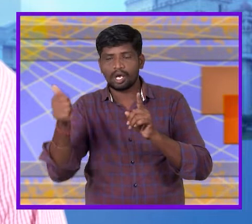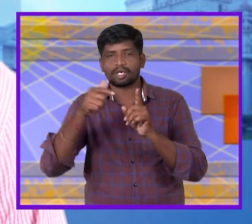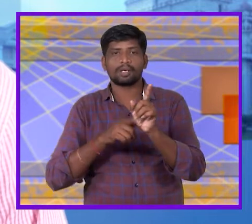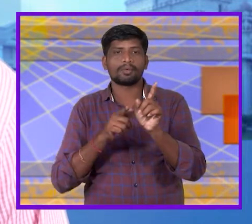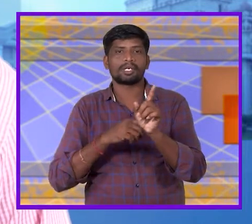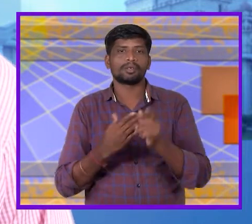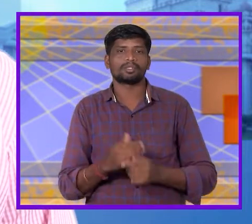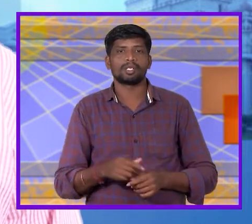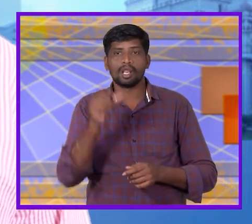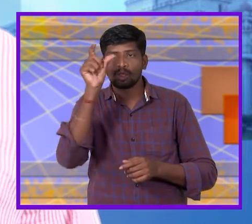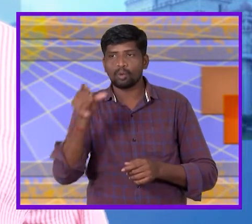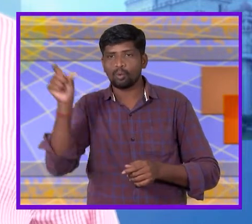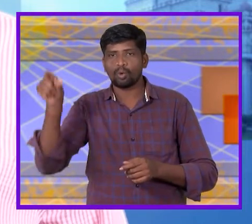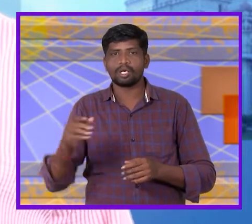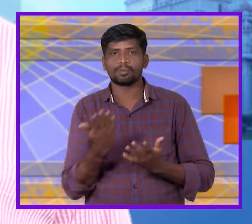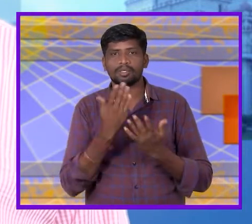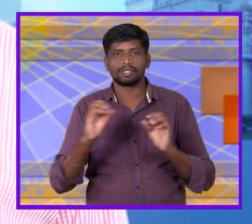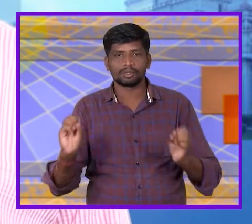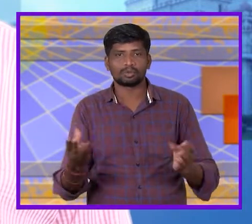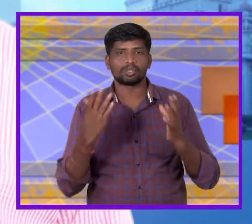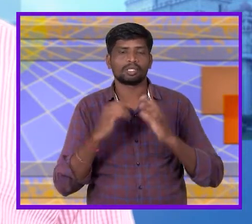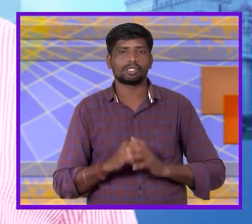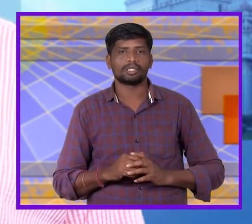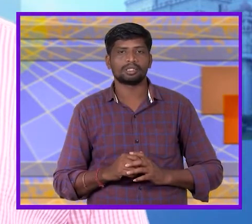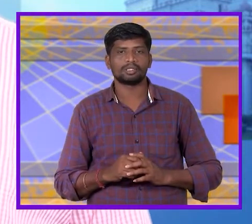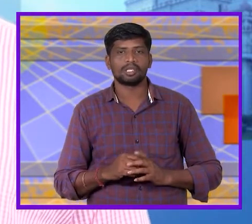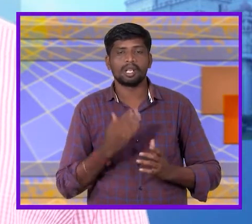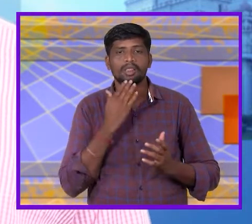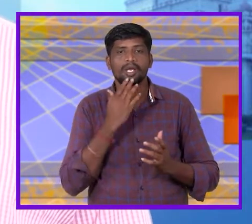1896 இந்த கன்னிமாரா நூலகமானது செயல்பட்டு கொண்டிருக்கிறது.